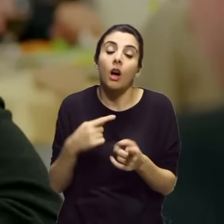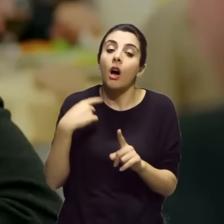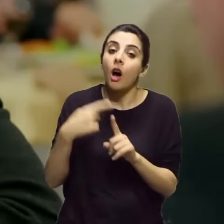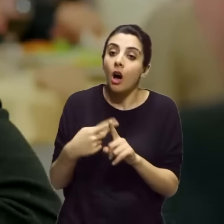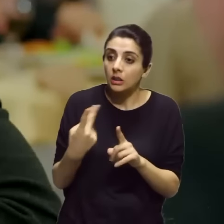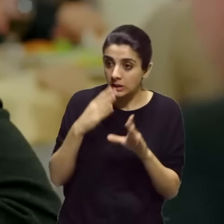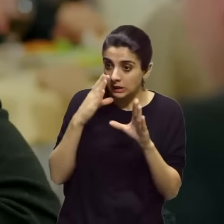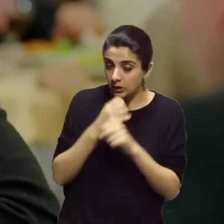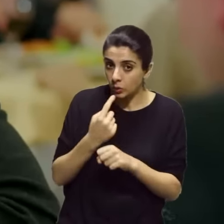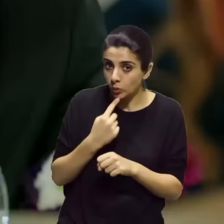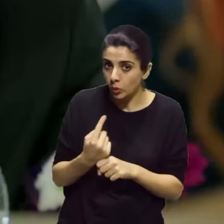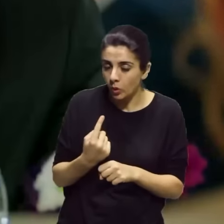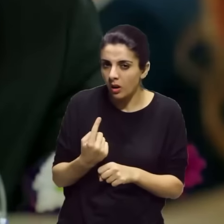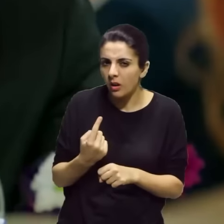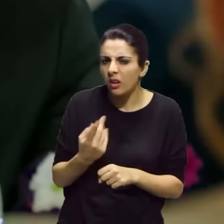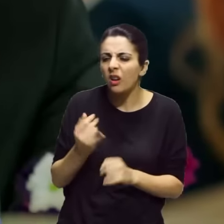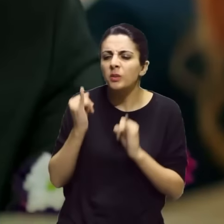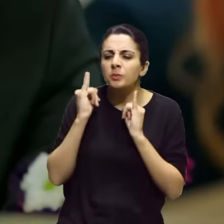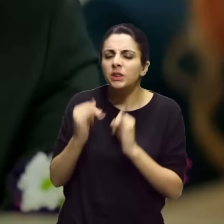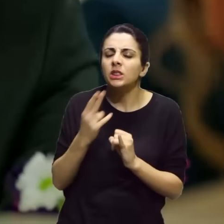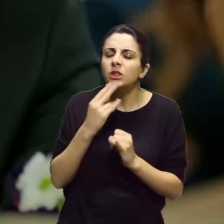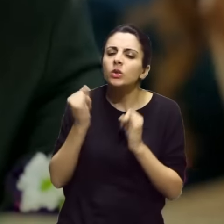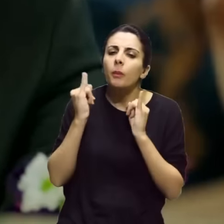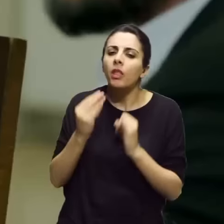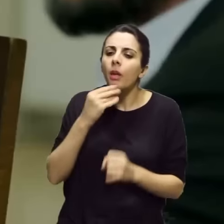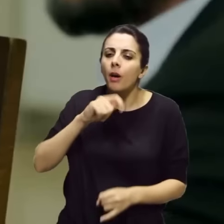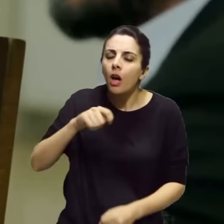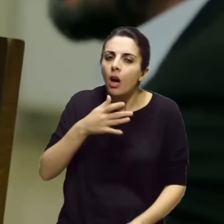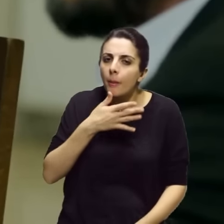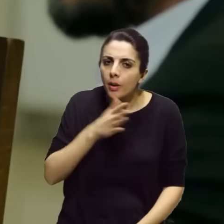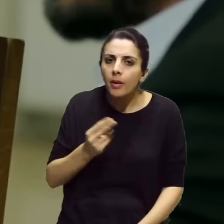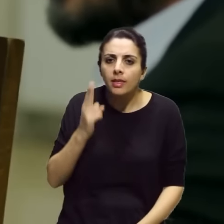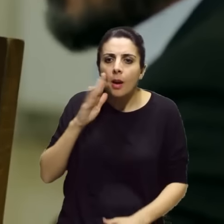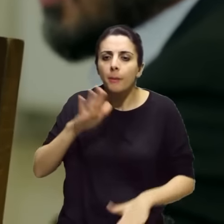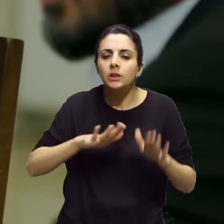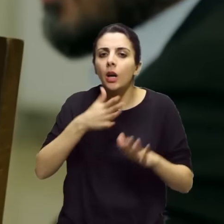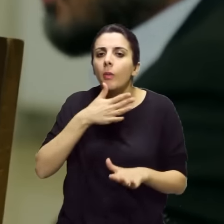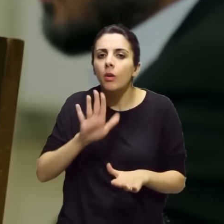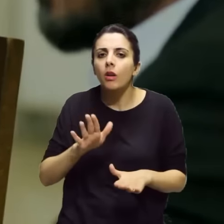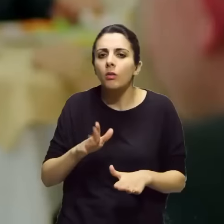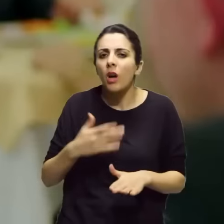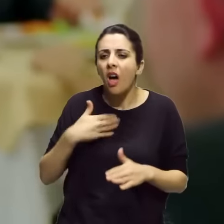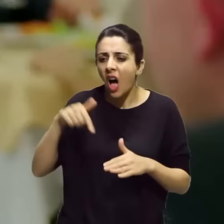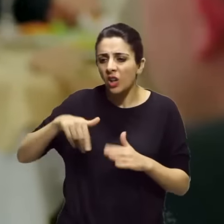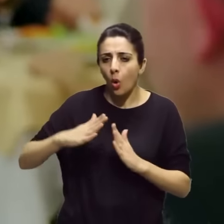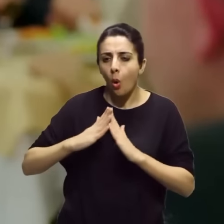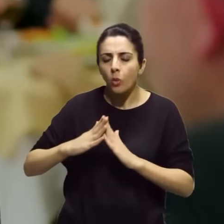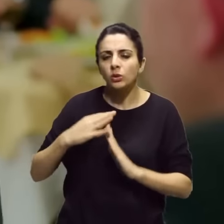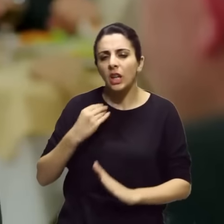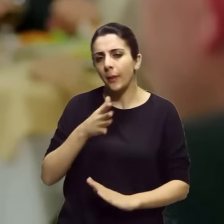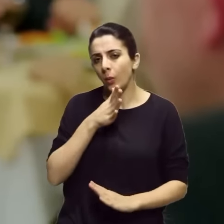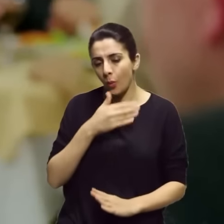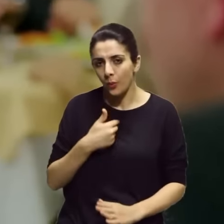Ayrıca aramızda kalsın. Pasaklı bir kızdır yani. Yemek yapmayı bilmez, temizlik yapmayı bilmez. Benim alt kat komşum da oradan biliyorum